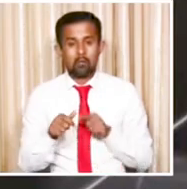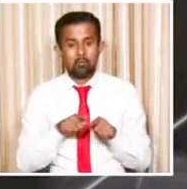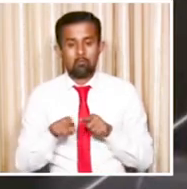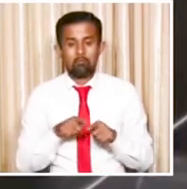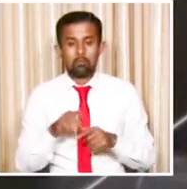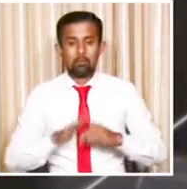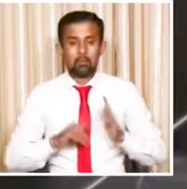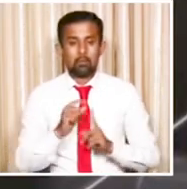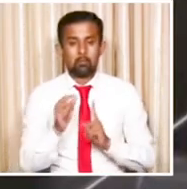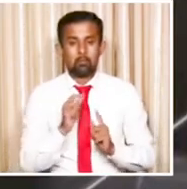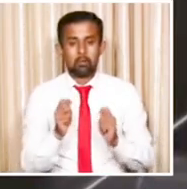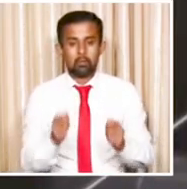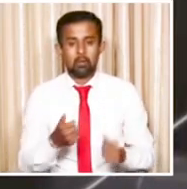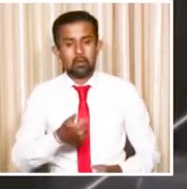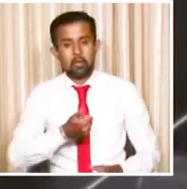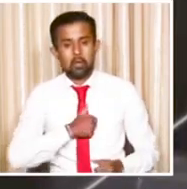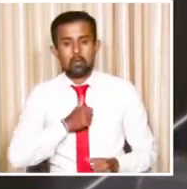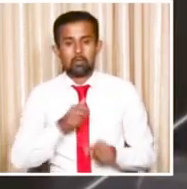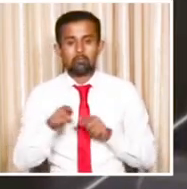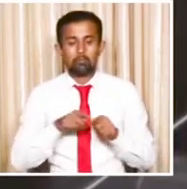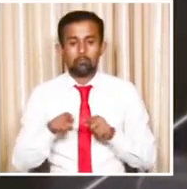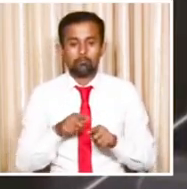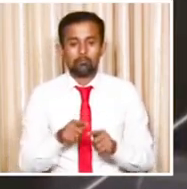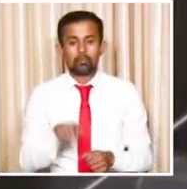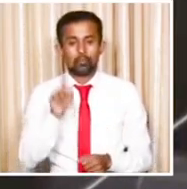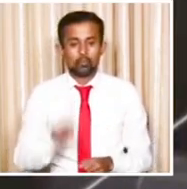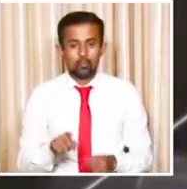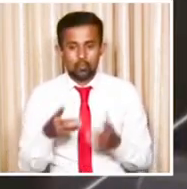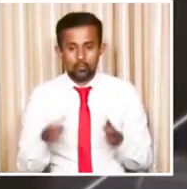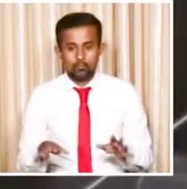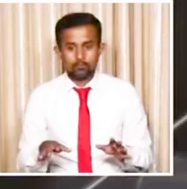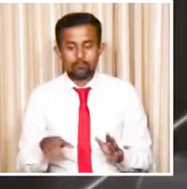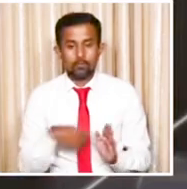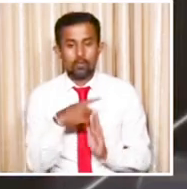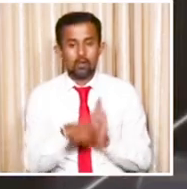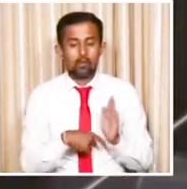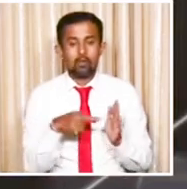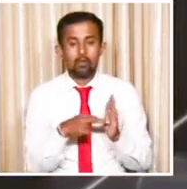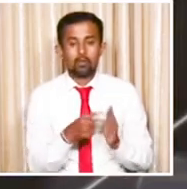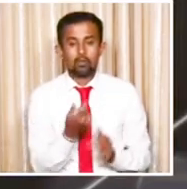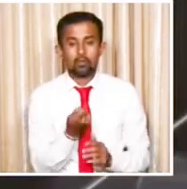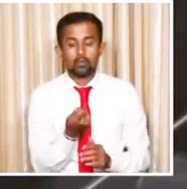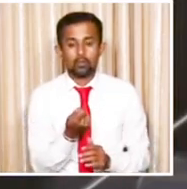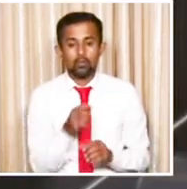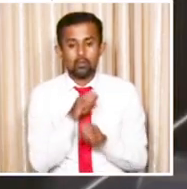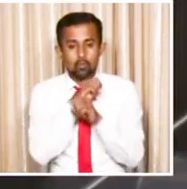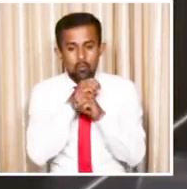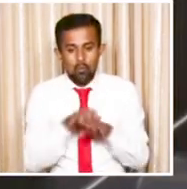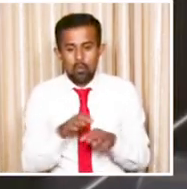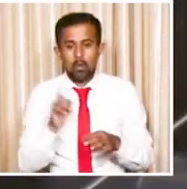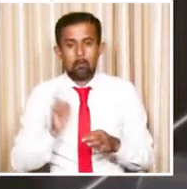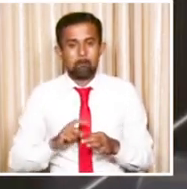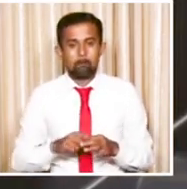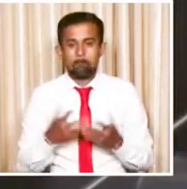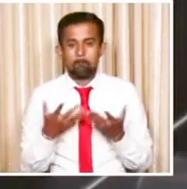කරලා පාර්ලිමේන්තුවට ගෙනල්ලා ඕන ඕන විදියට සම්මත කරගෙන මේ රටේ මුදල් පිළිබඳ විනය පිළිබඳ බරපතල ප්‍රශ්නයක්